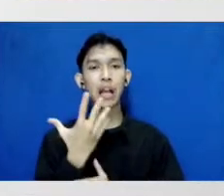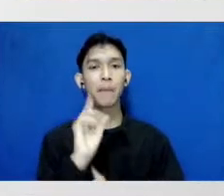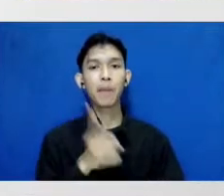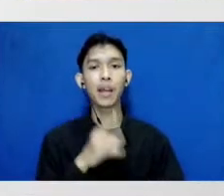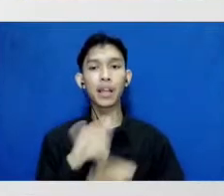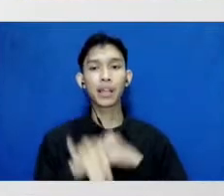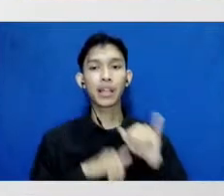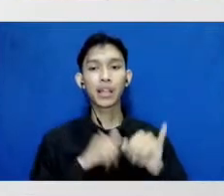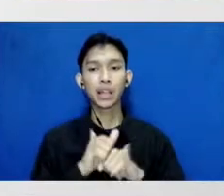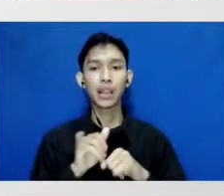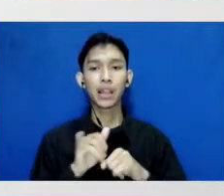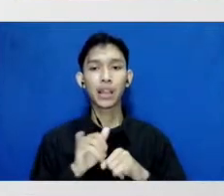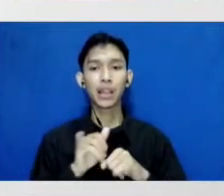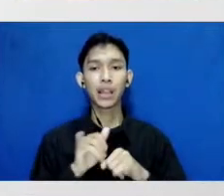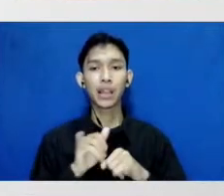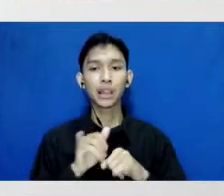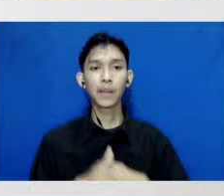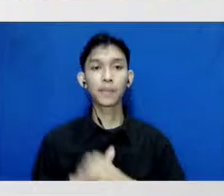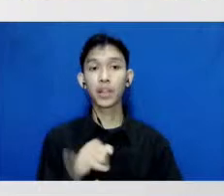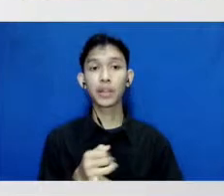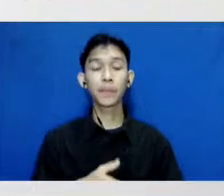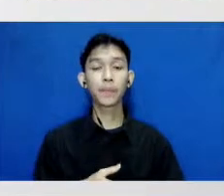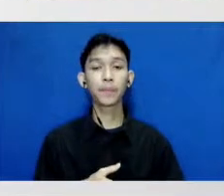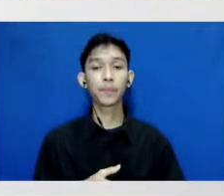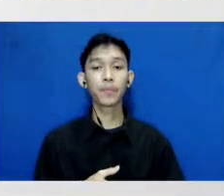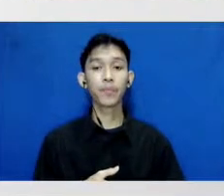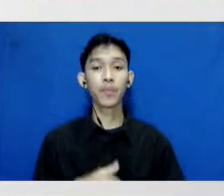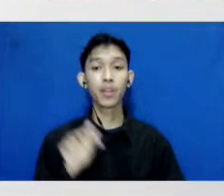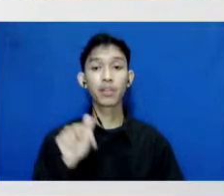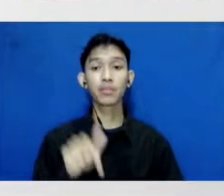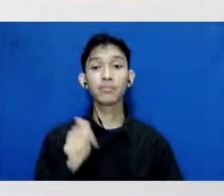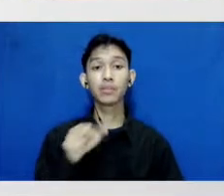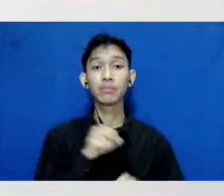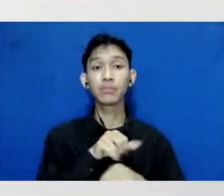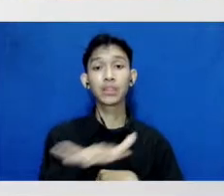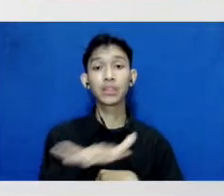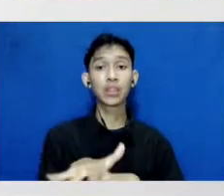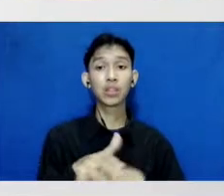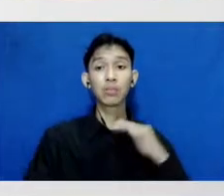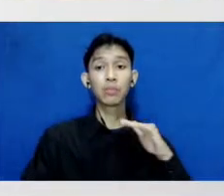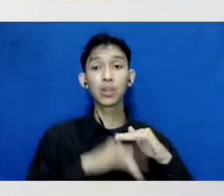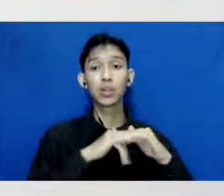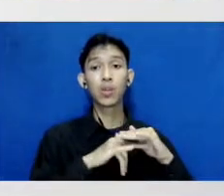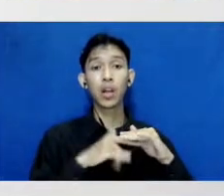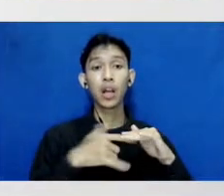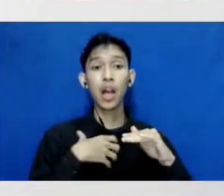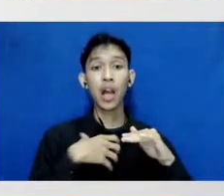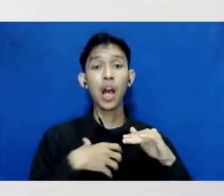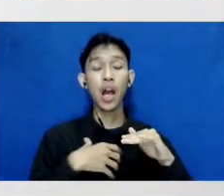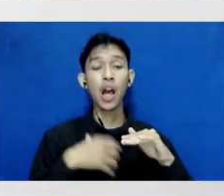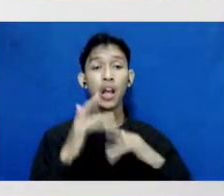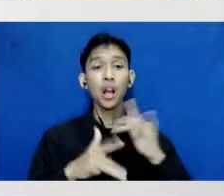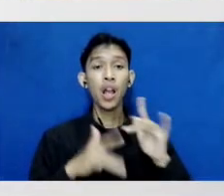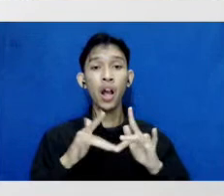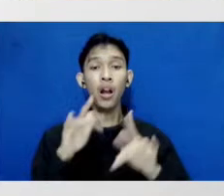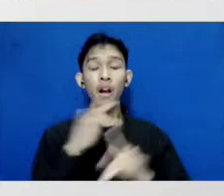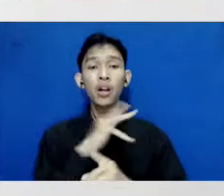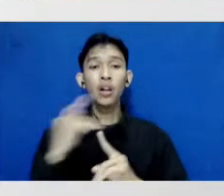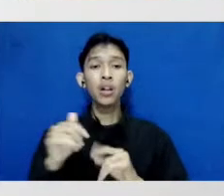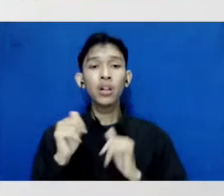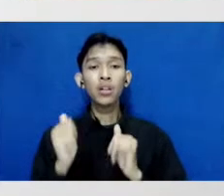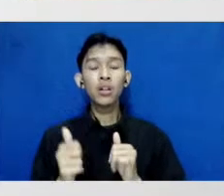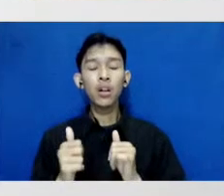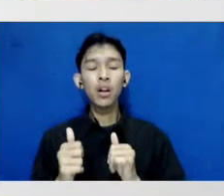internet, di mana hal ini bisa berdampak kepada pemenuhan hak-hak digital masyarakat. Bahkan riset